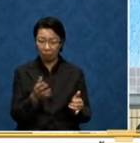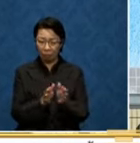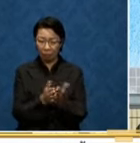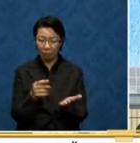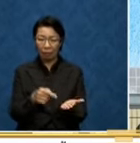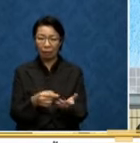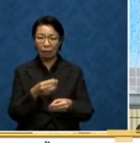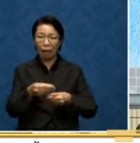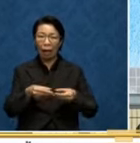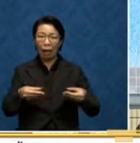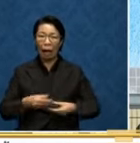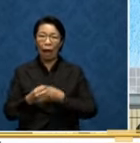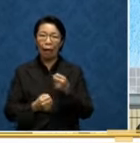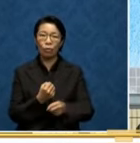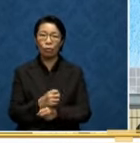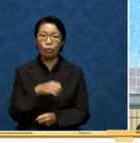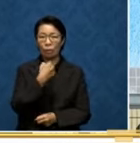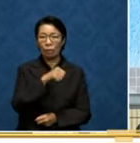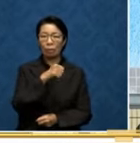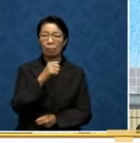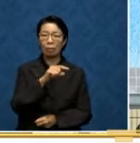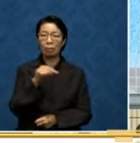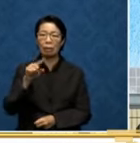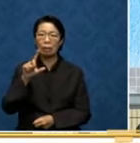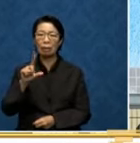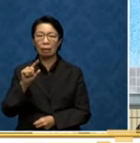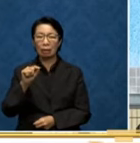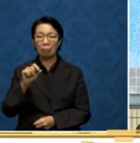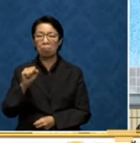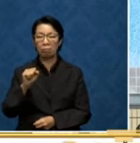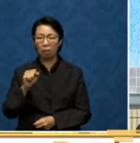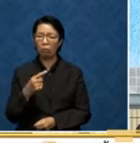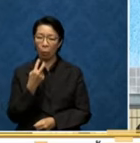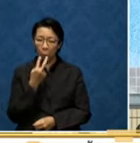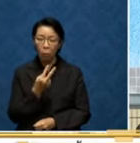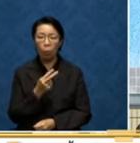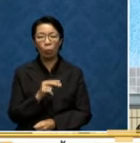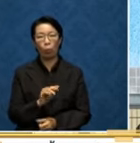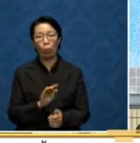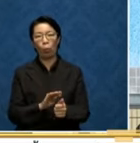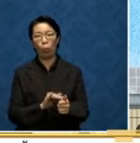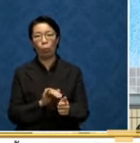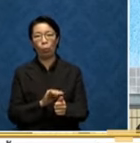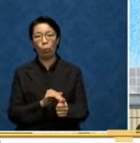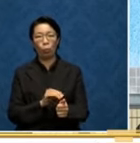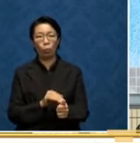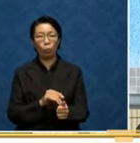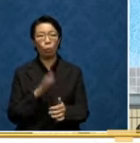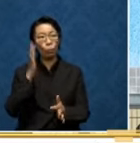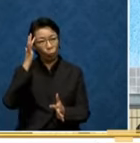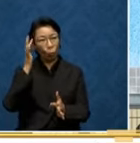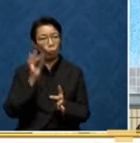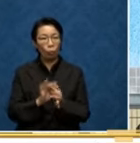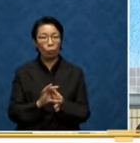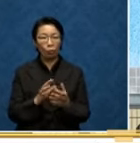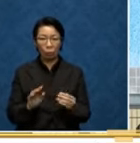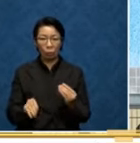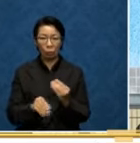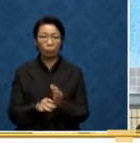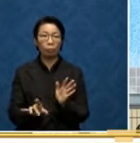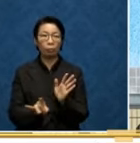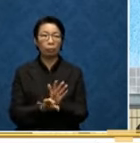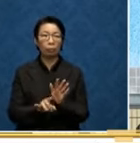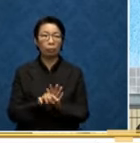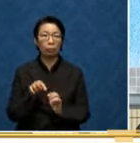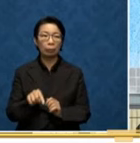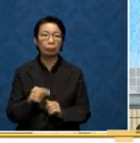งวัย 10-20 ปีซึ่งก็เป็นเรื่องที่ค่อนข้างน่าเป็นห่วงนะครับในเรื่องนี้และรวมถึง ข้อสุดท้ายที่ผมอยากจะตั้งข้อสัง